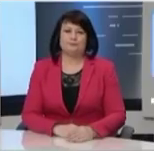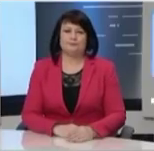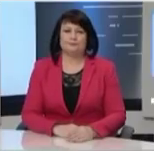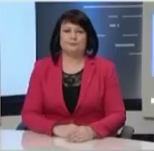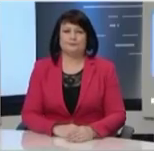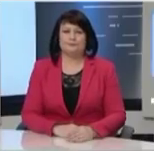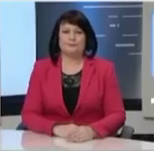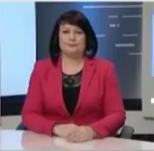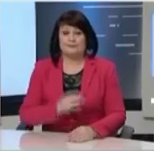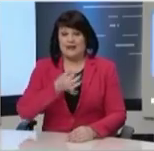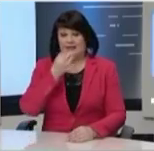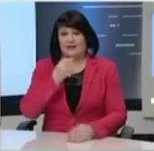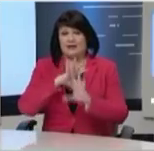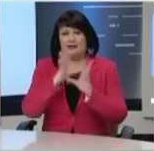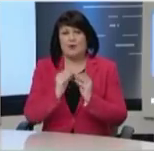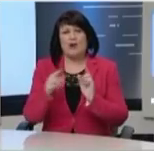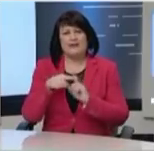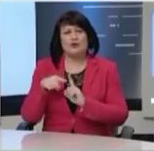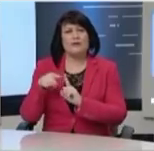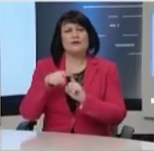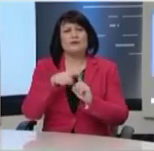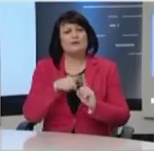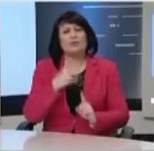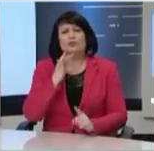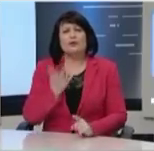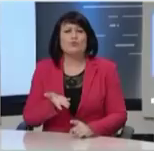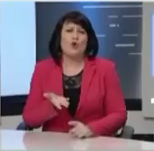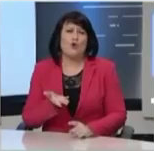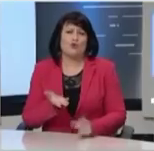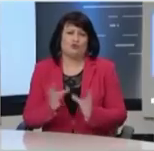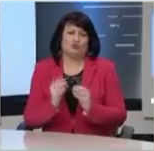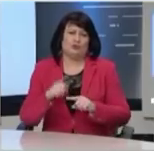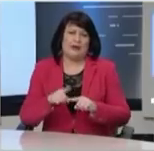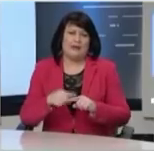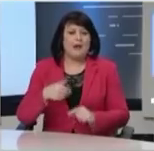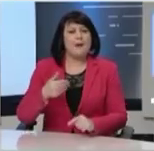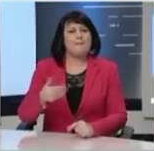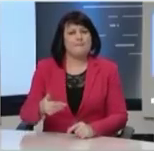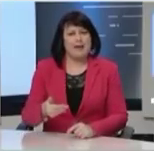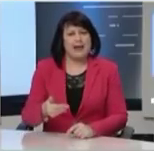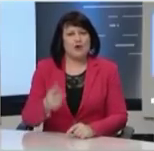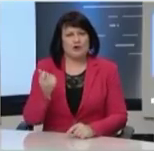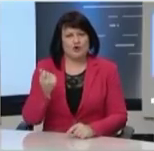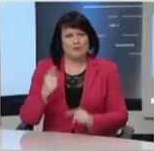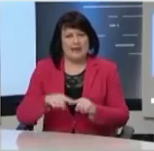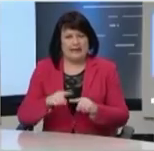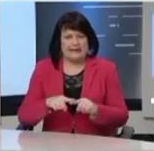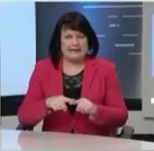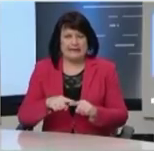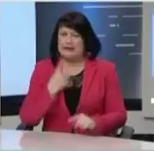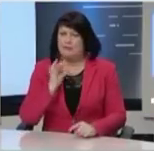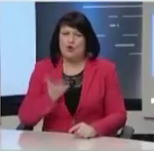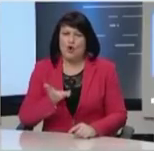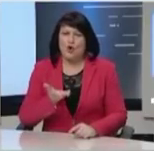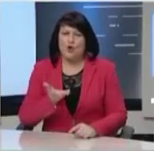δεν αναφέρθηκα σε όλες αυτές τις θετικές εξελίξεις για τη χώρα και το μέλλον της και για την ελληνική οικονομία